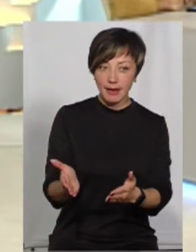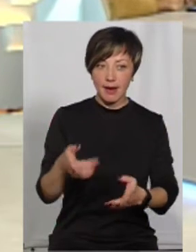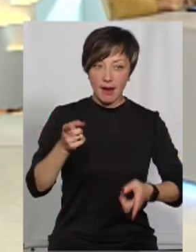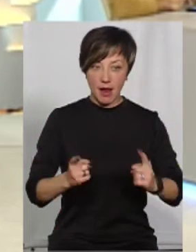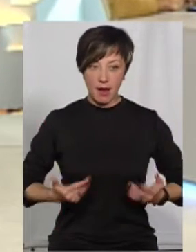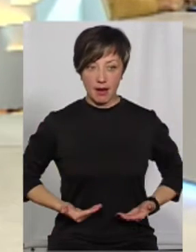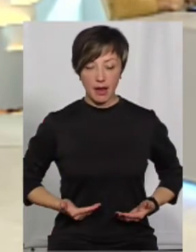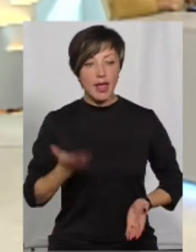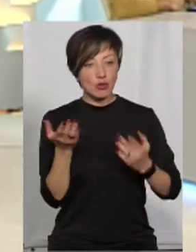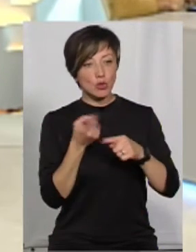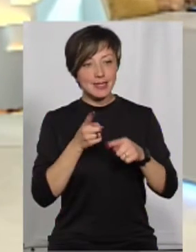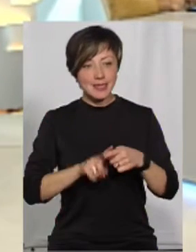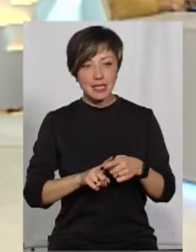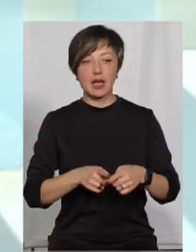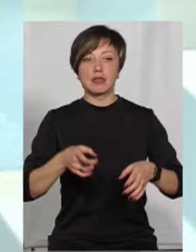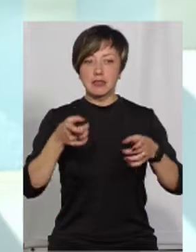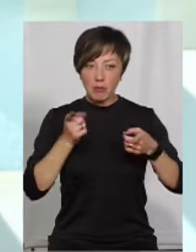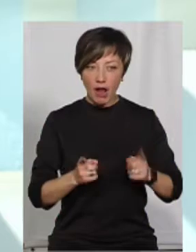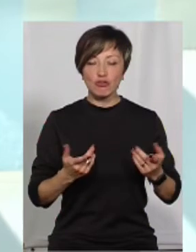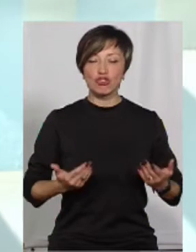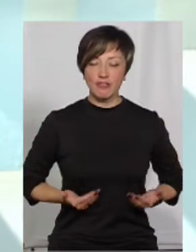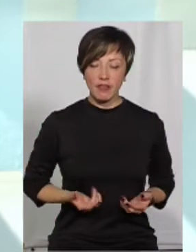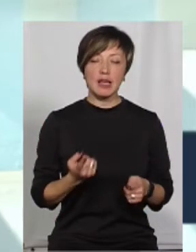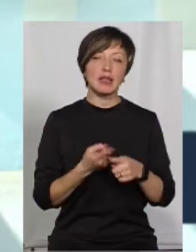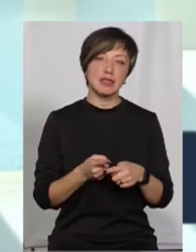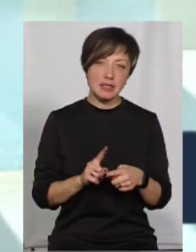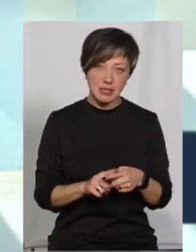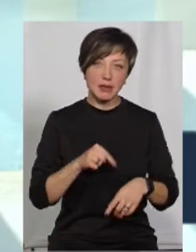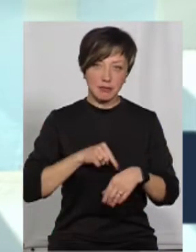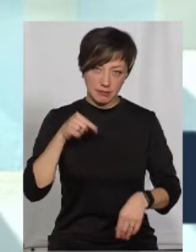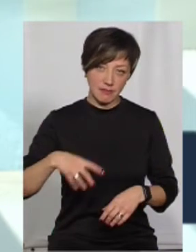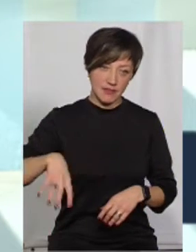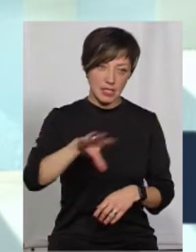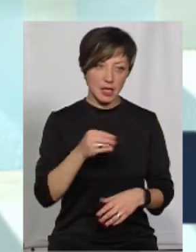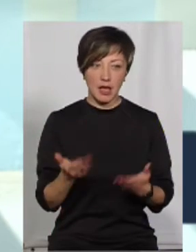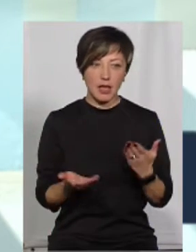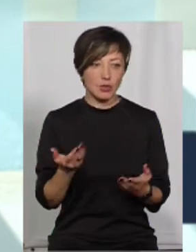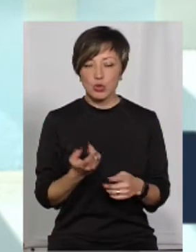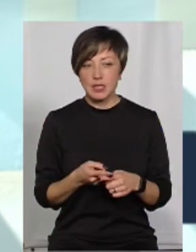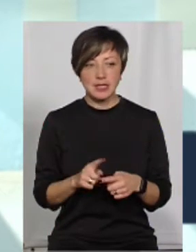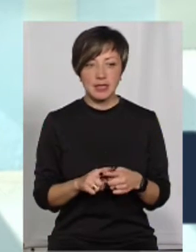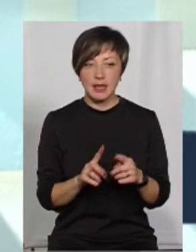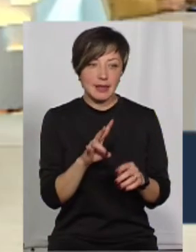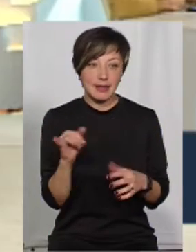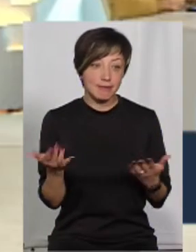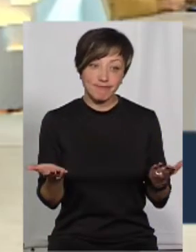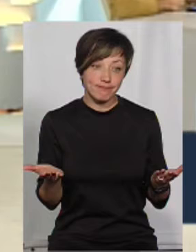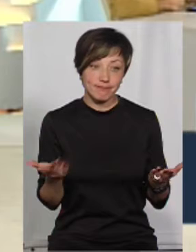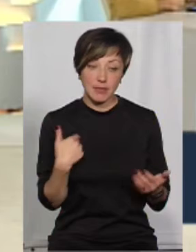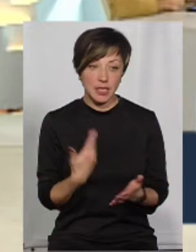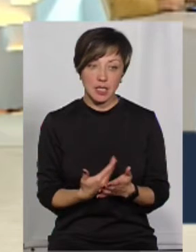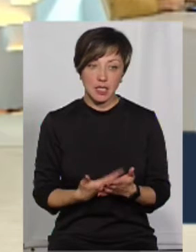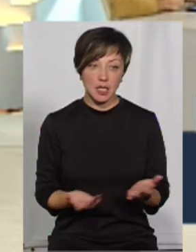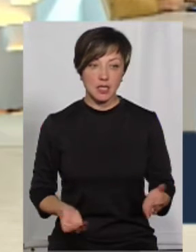розумієте? Але якщо це є справжнє, є живе, то це задіває. А якщо це ні, то ну мені